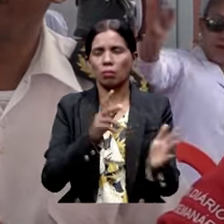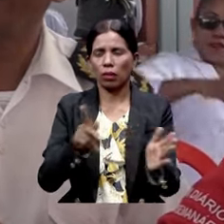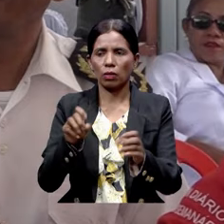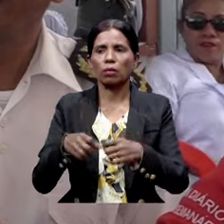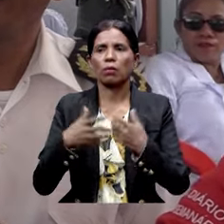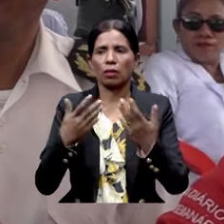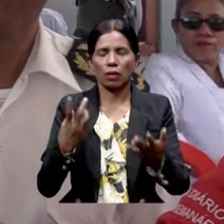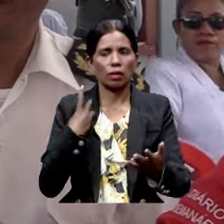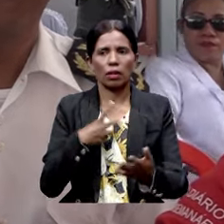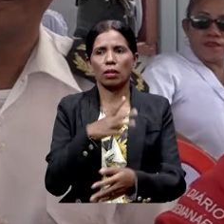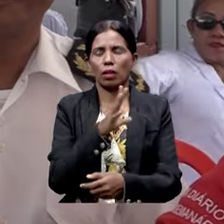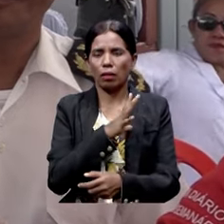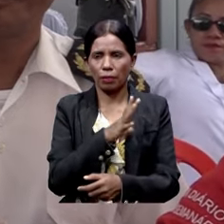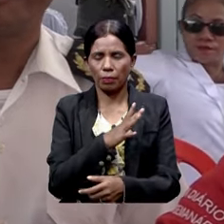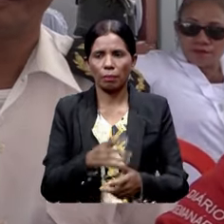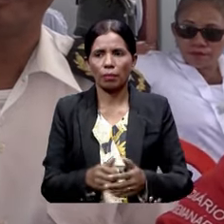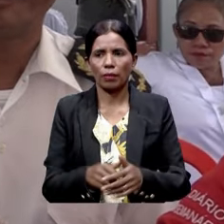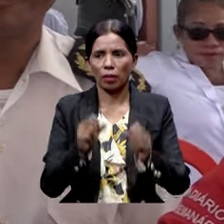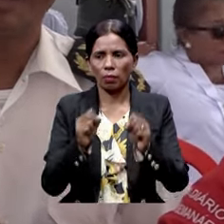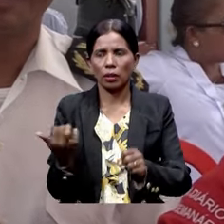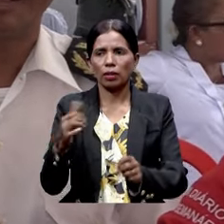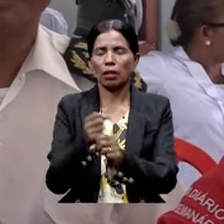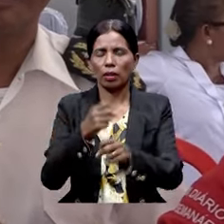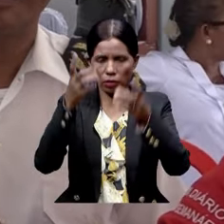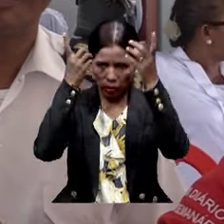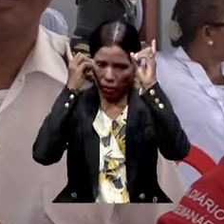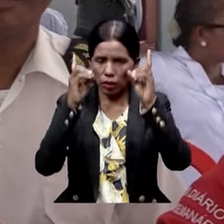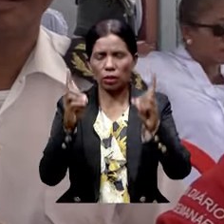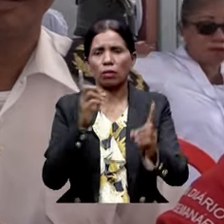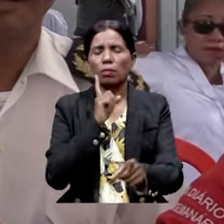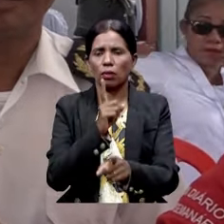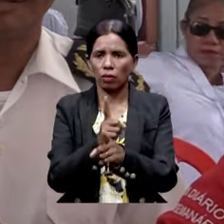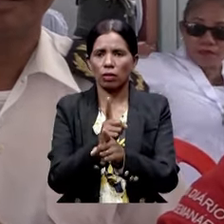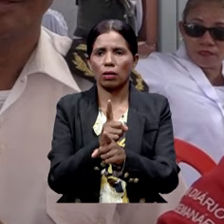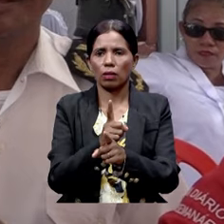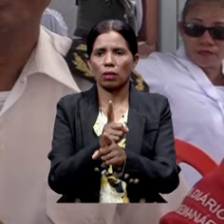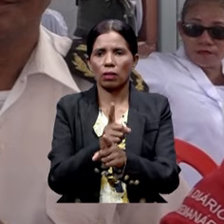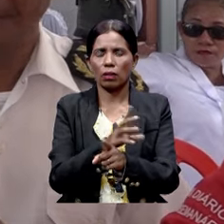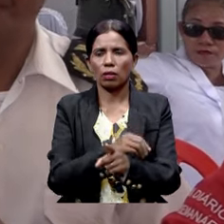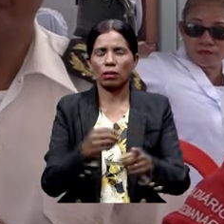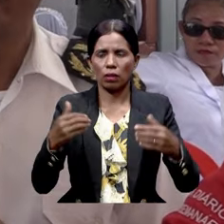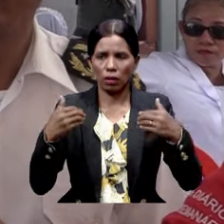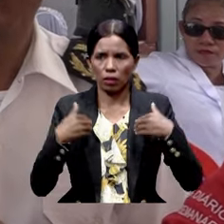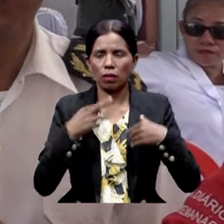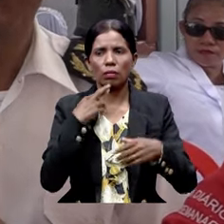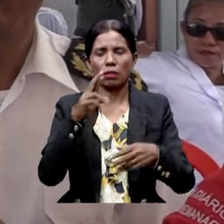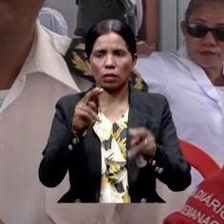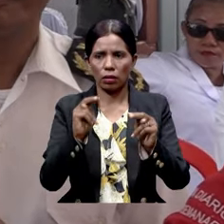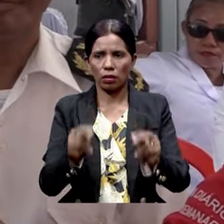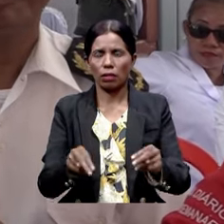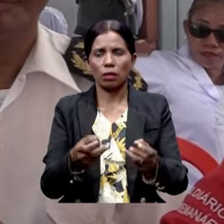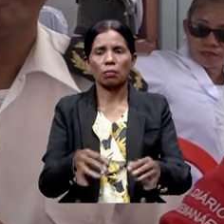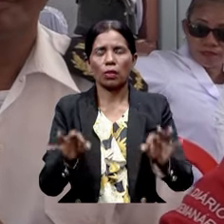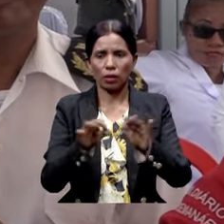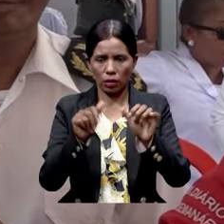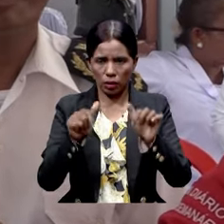para to alu ne ita hin kata ka bele sira halu de decisão ne be los no responde la lei be necessidade ga prioridade da